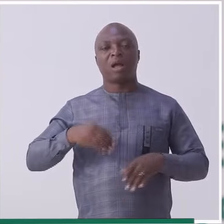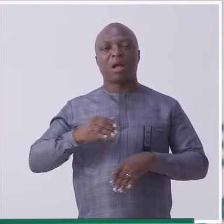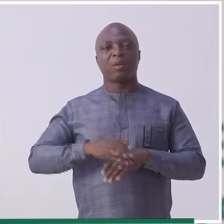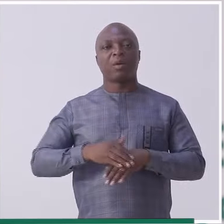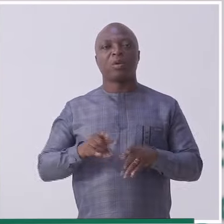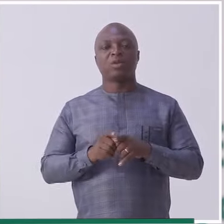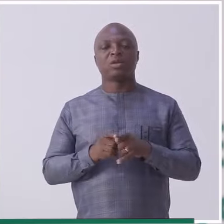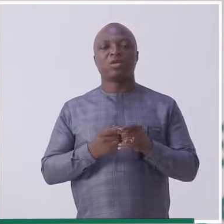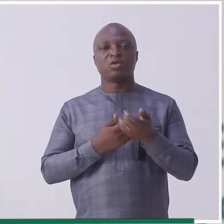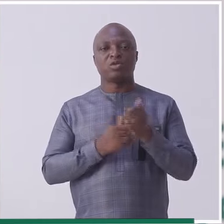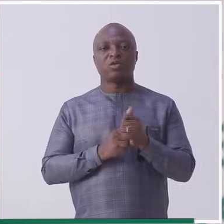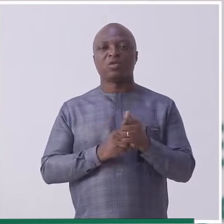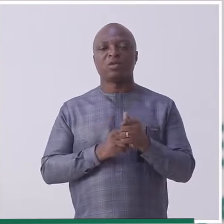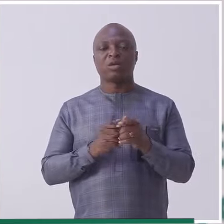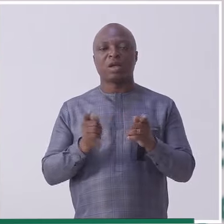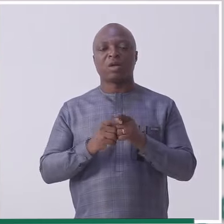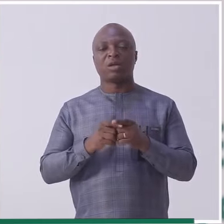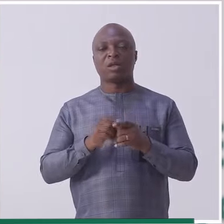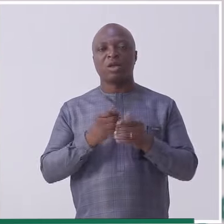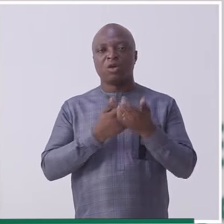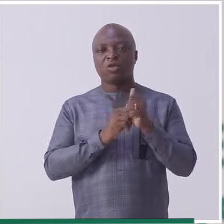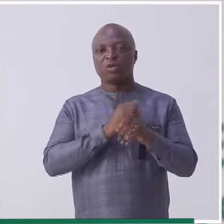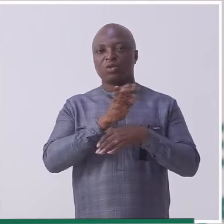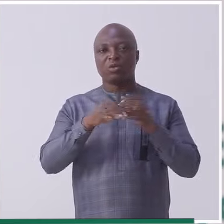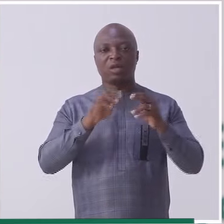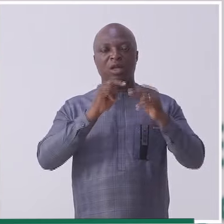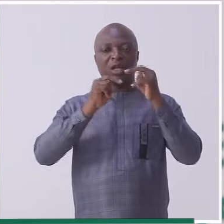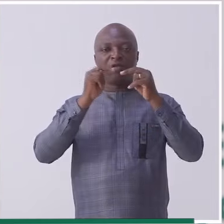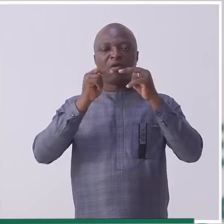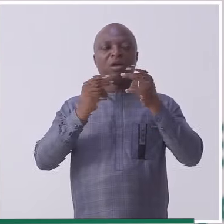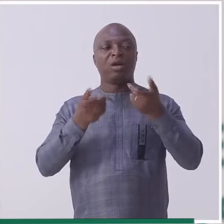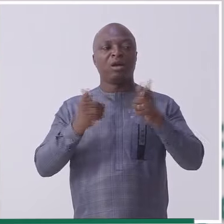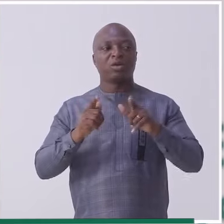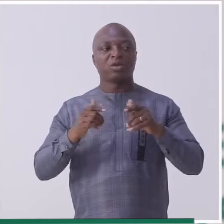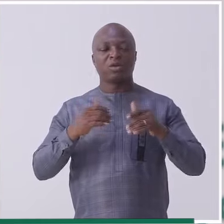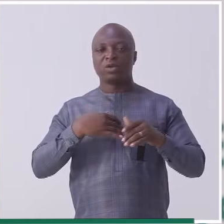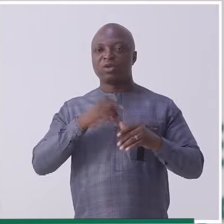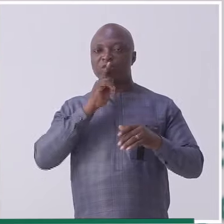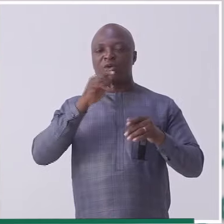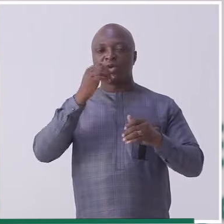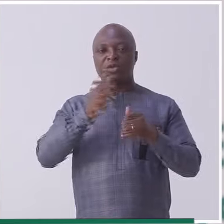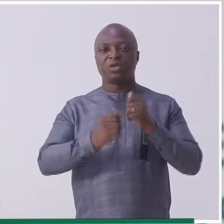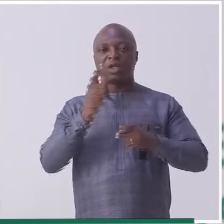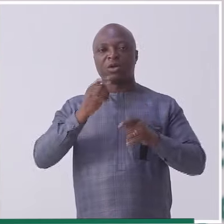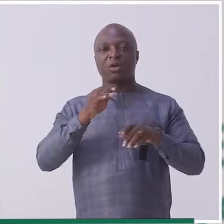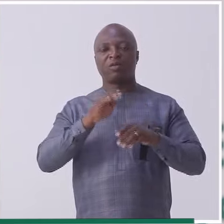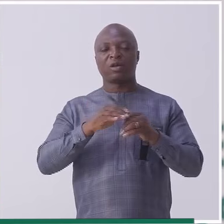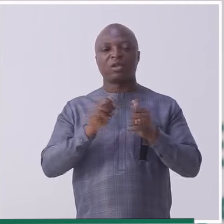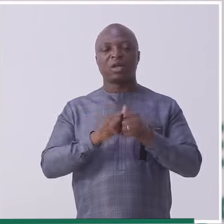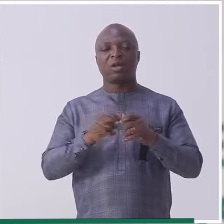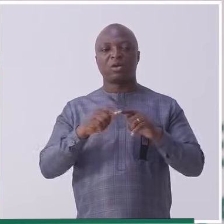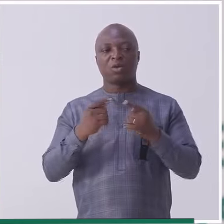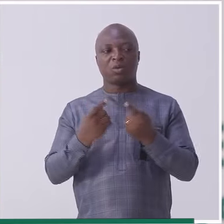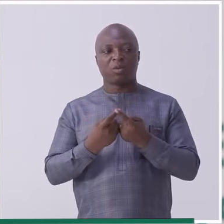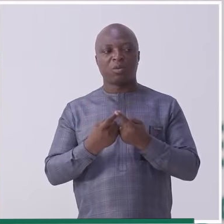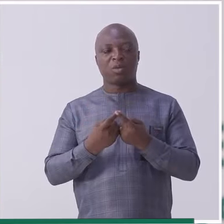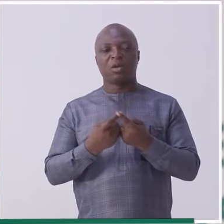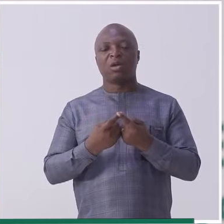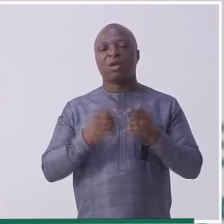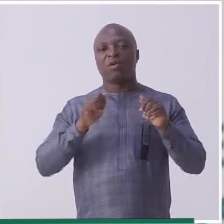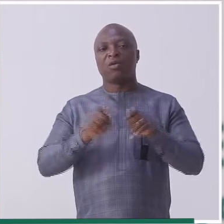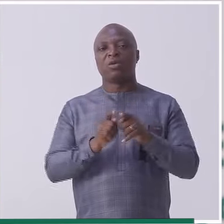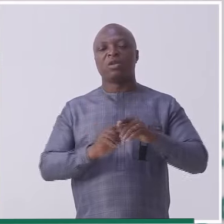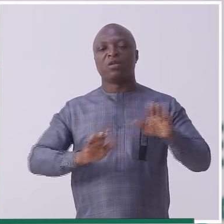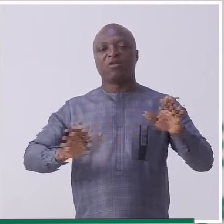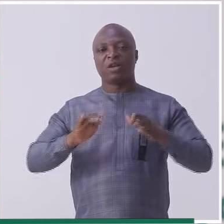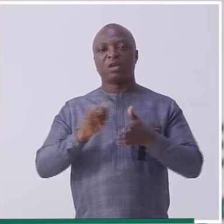ont compris toutes les étapes et que lorsqu'ils seront, chacun en ce qui le concerne, dans l'isoloir, ils pourront